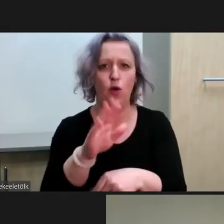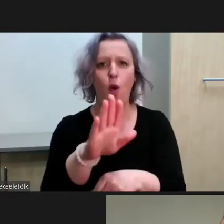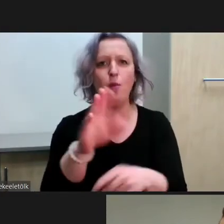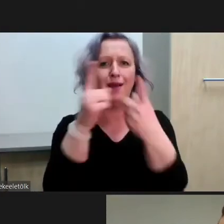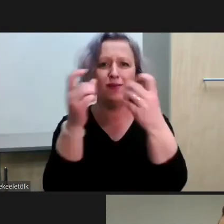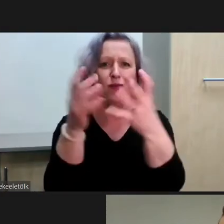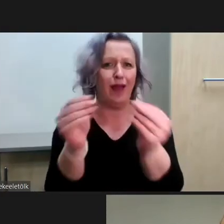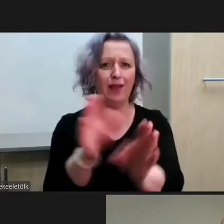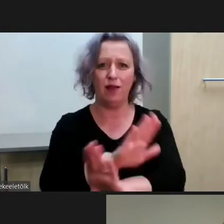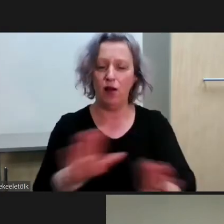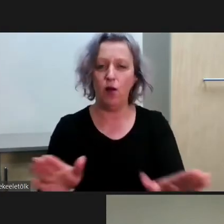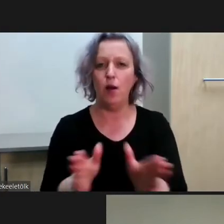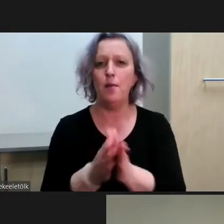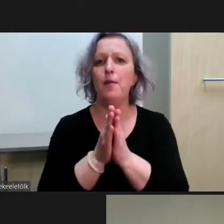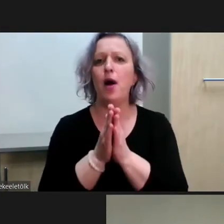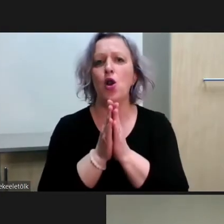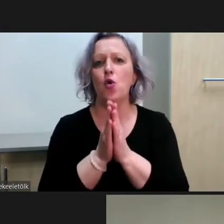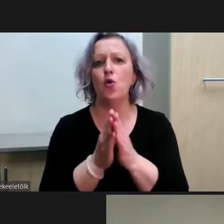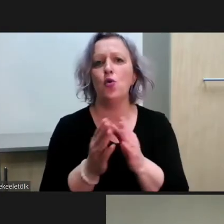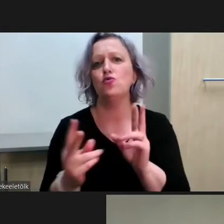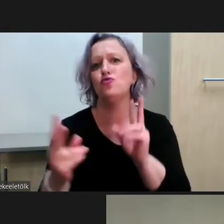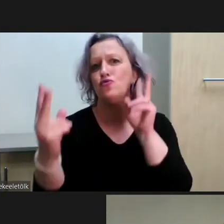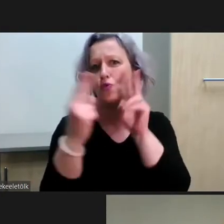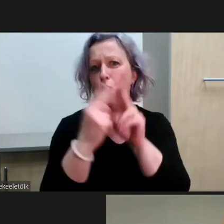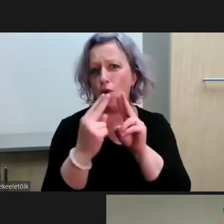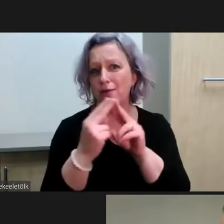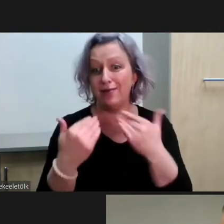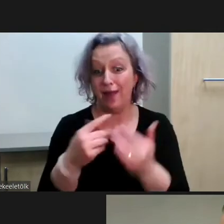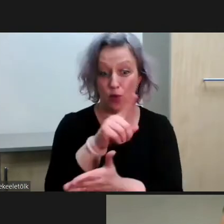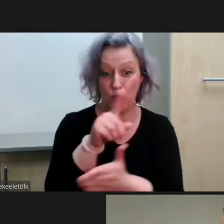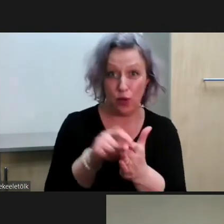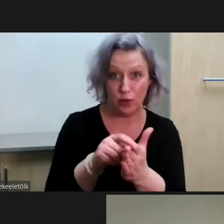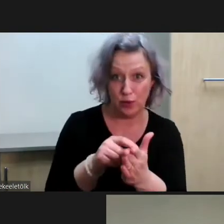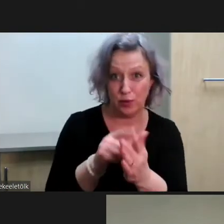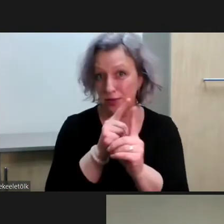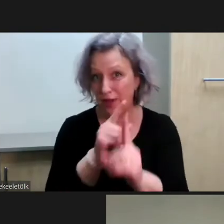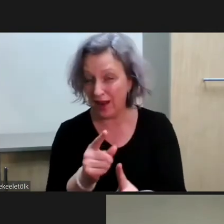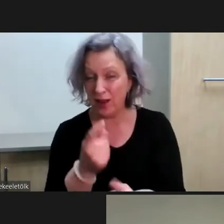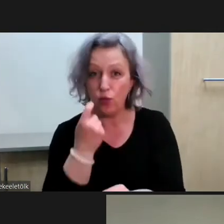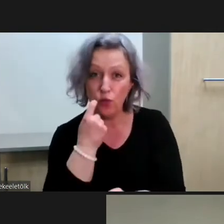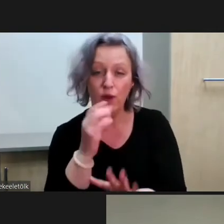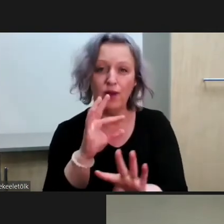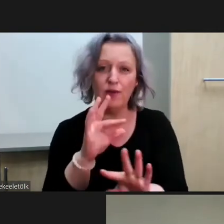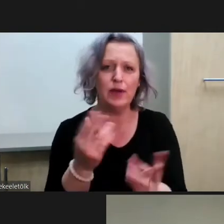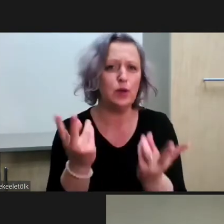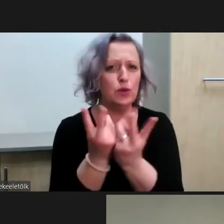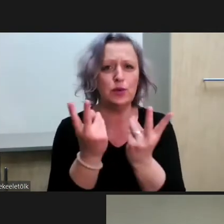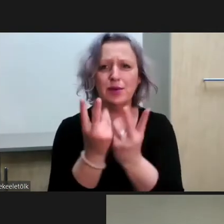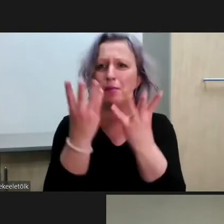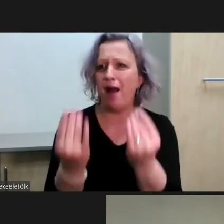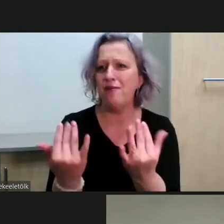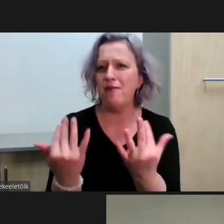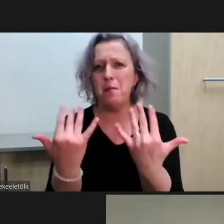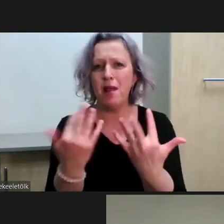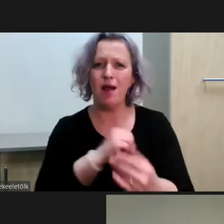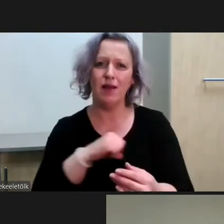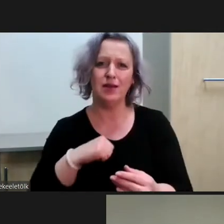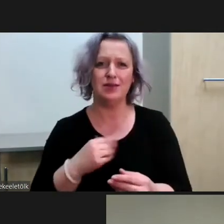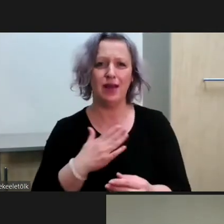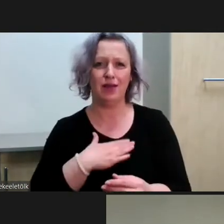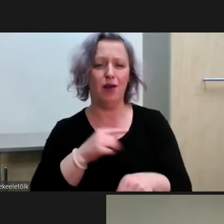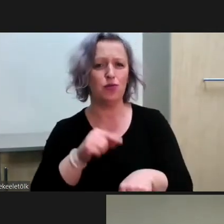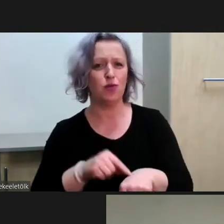võtke ühendust kas siis tänastes küsimustes või mis iganes päeval teil on tunne, et tahaks saada